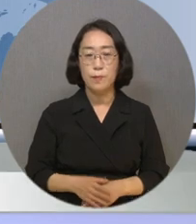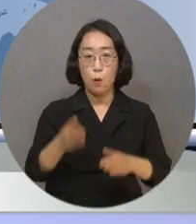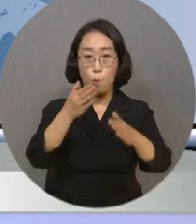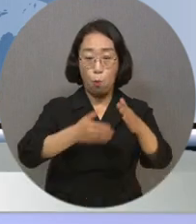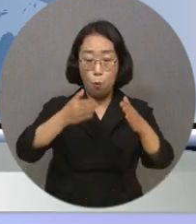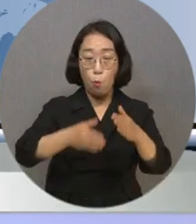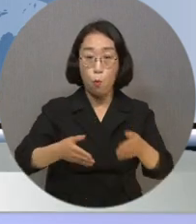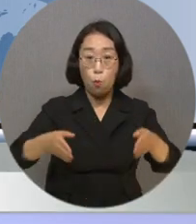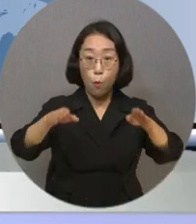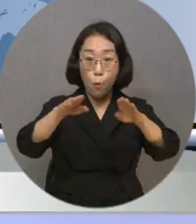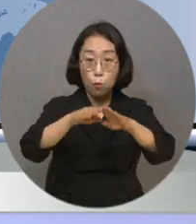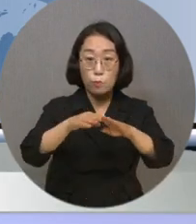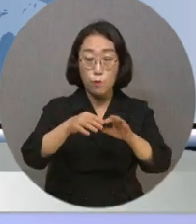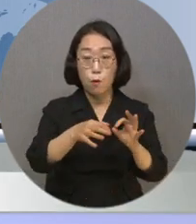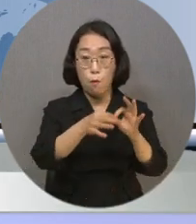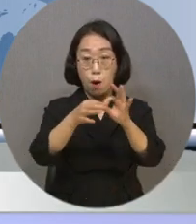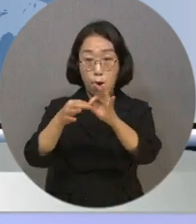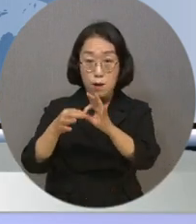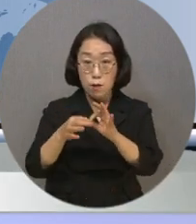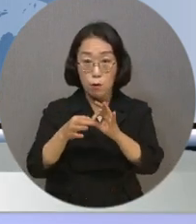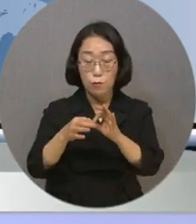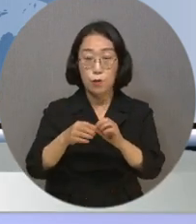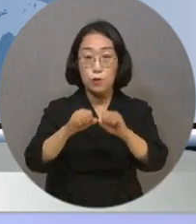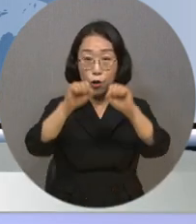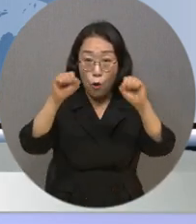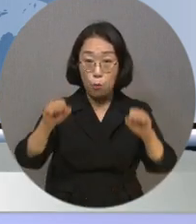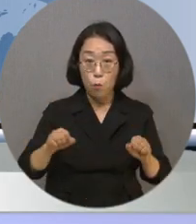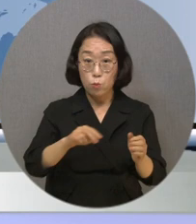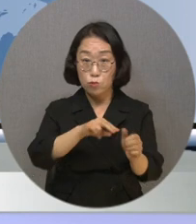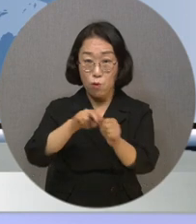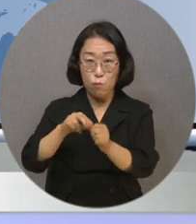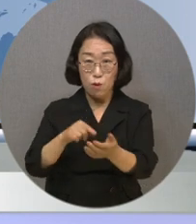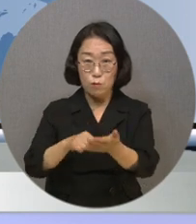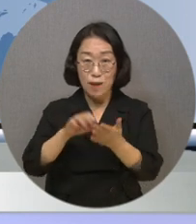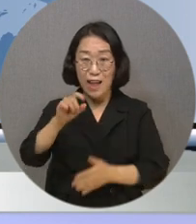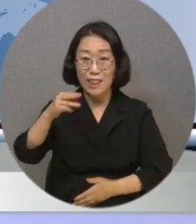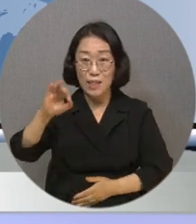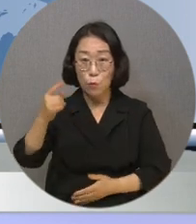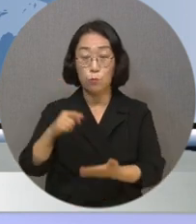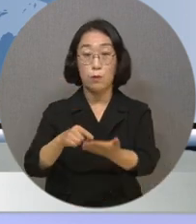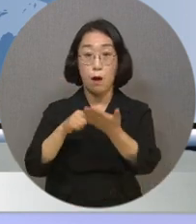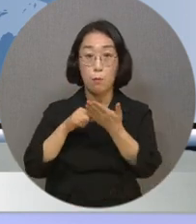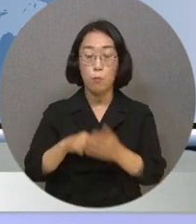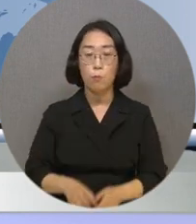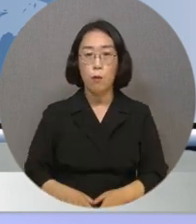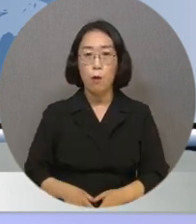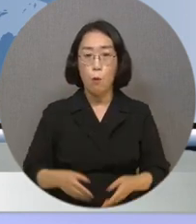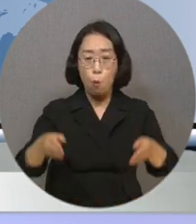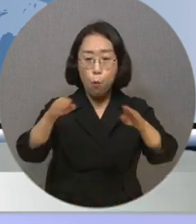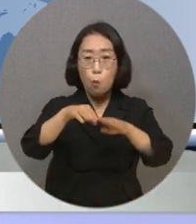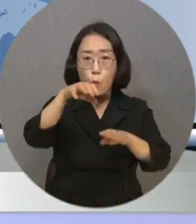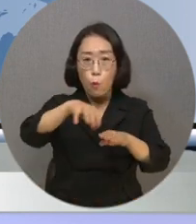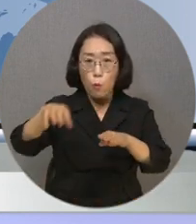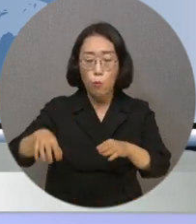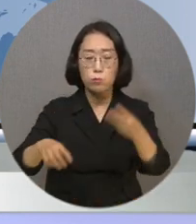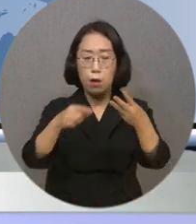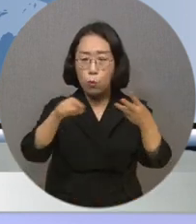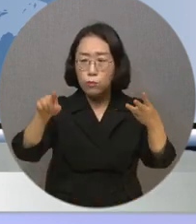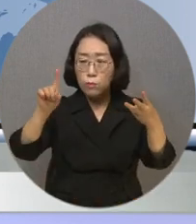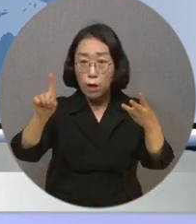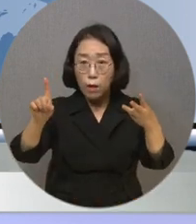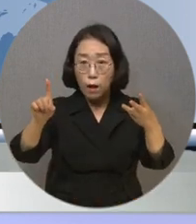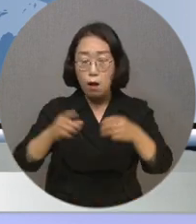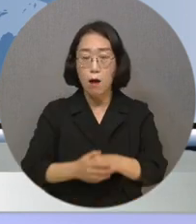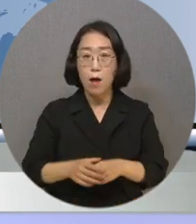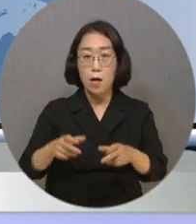공공기관 경영정보 공개 시스템인 알리오의 발표에 따르면 공공기관 3곳 중 한 곳은 지난 5년간 장애인을